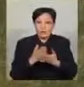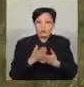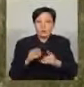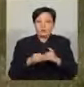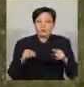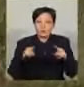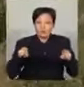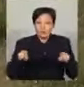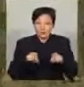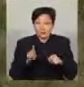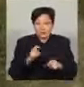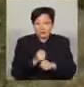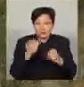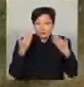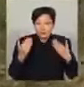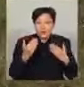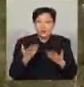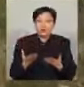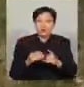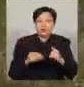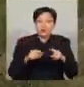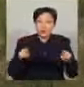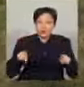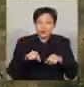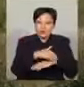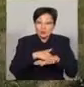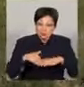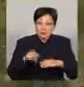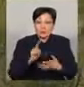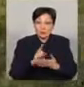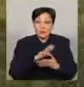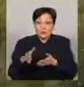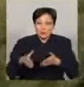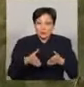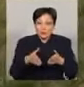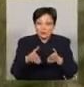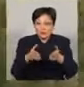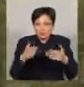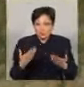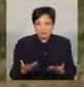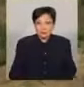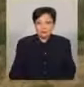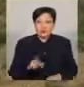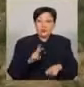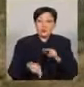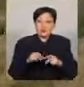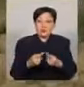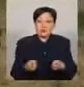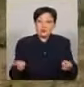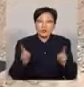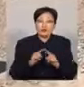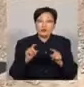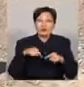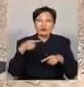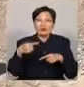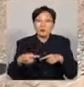эки ортада каңтарылып отур. Мәселен, бул жер көше болуу тиіс, алайда жолдың ізі де салынбаған. Құрылысы қоршаудың арғы жағында